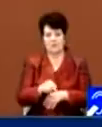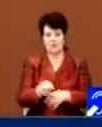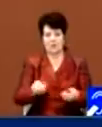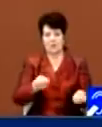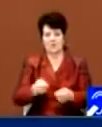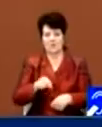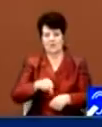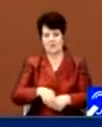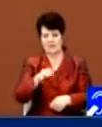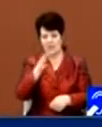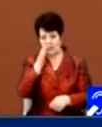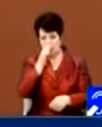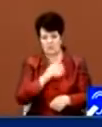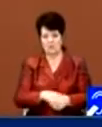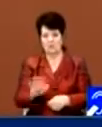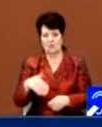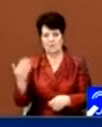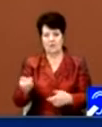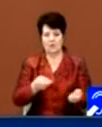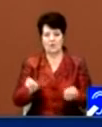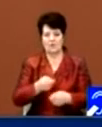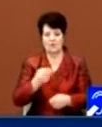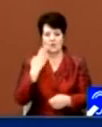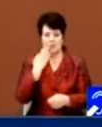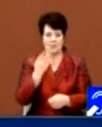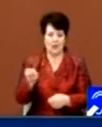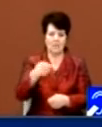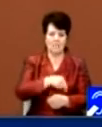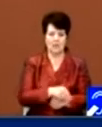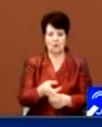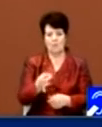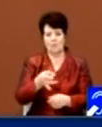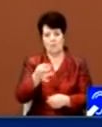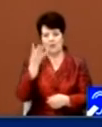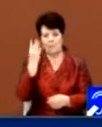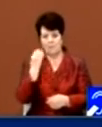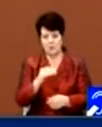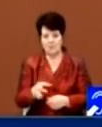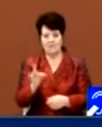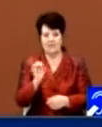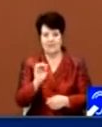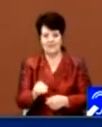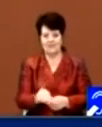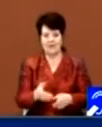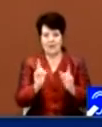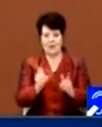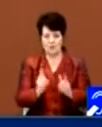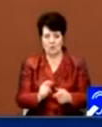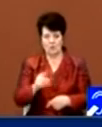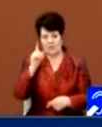Vorbesc despre sprijin financiar din partea Guvernului României pentru Guvernul Republicii Moldova. În rest, acordurile de